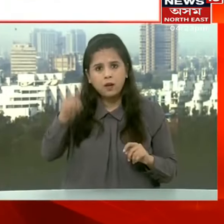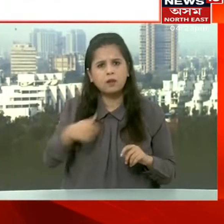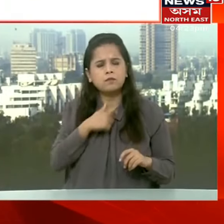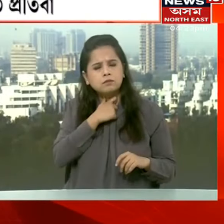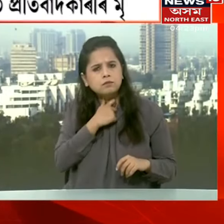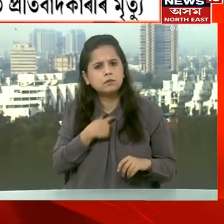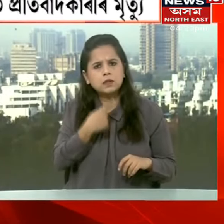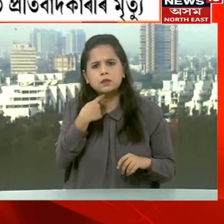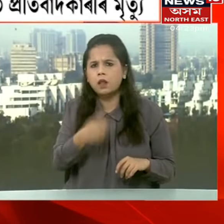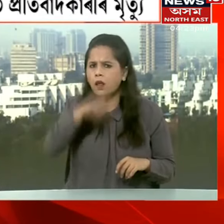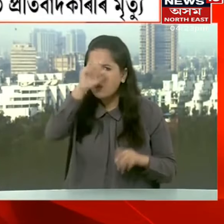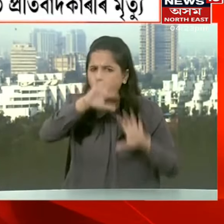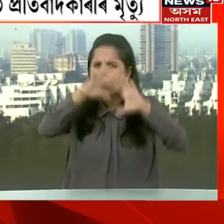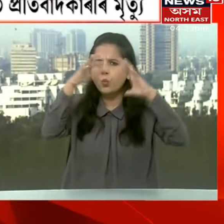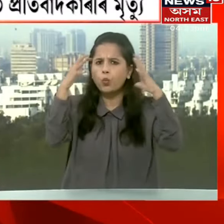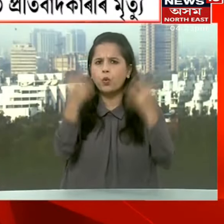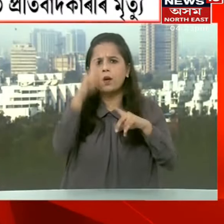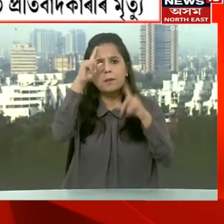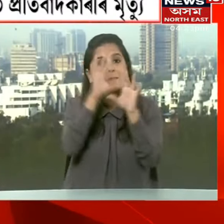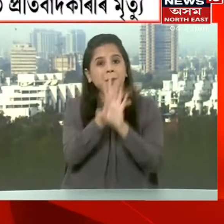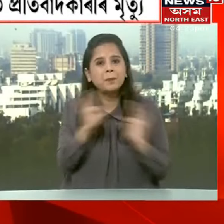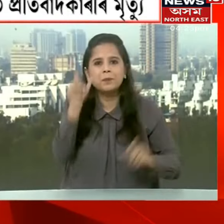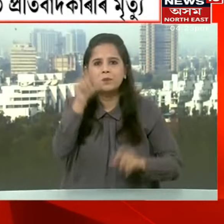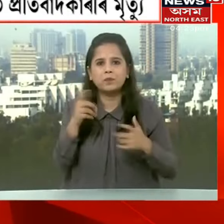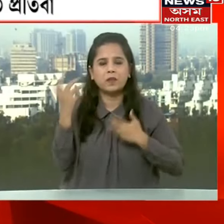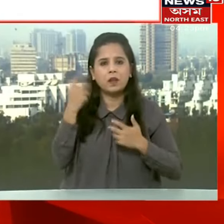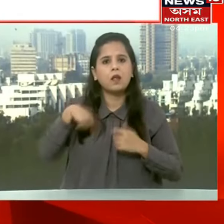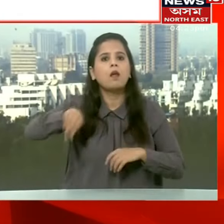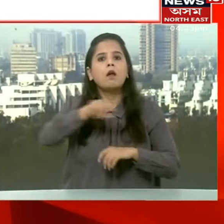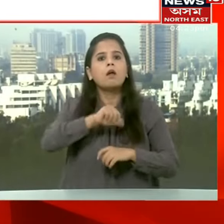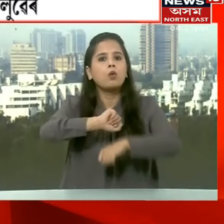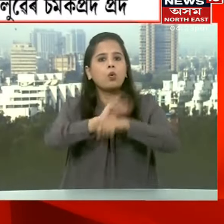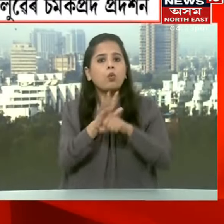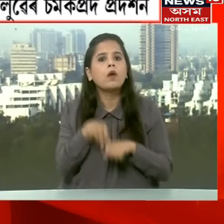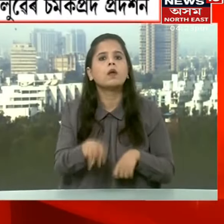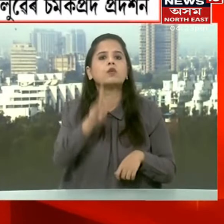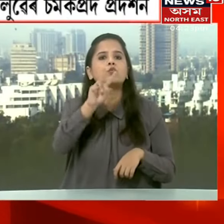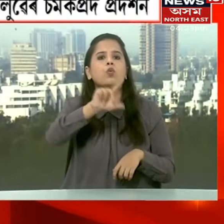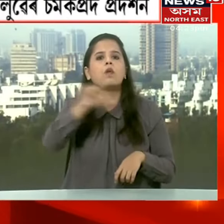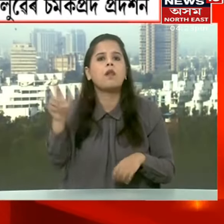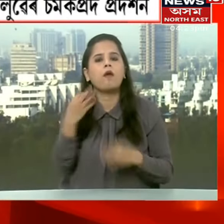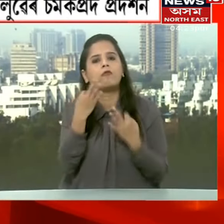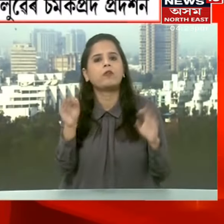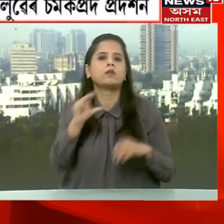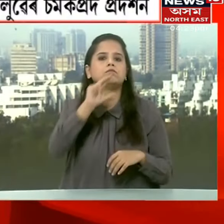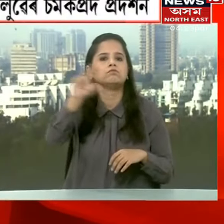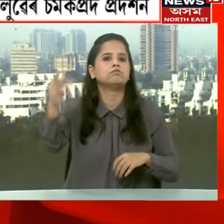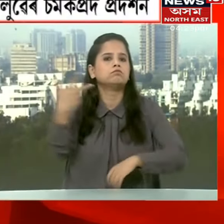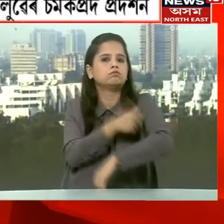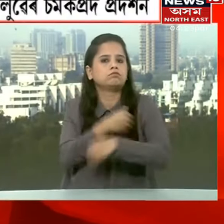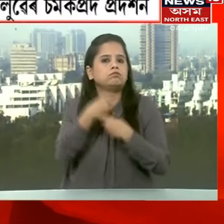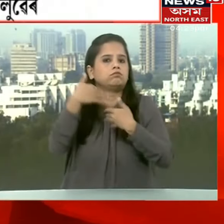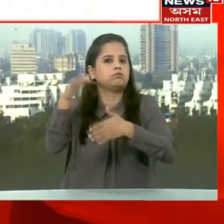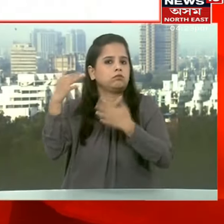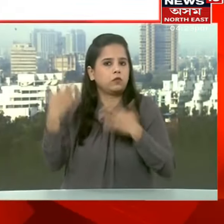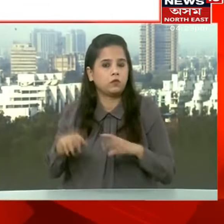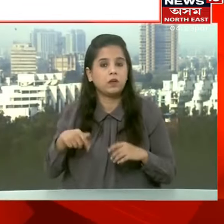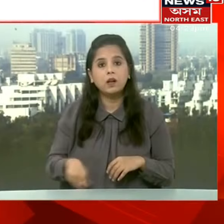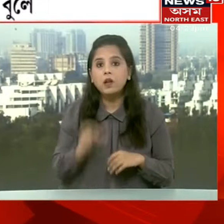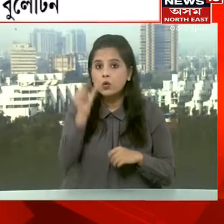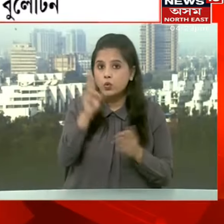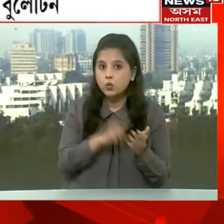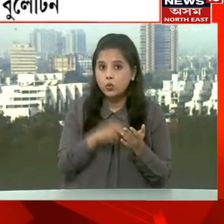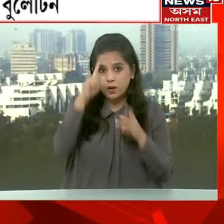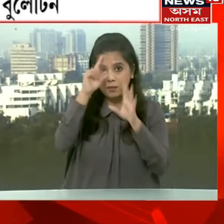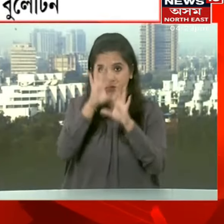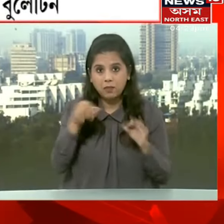हुए दुनिया भर में शांति सैनिकों के लिए कोविड रोधी टीके की 2,00,000 खुराक प्रदान की है। उन्होंने संयुक्त राष्ट्र शांति सैनिकों को